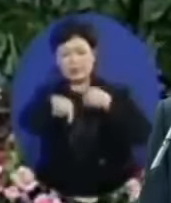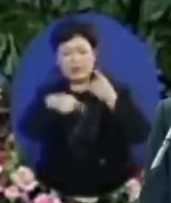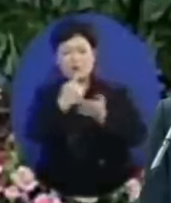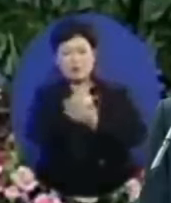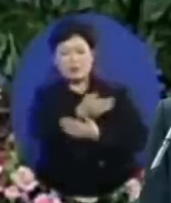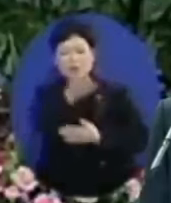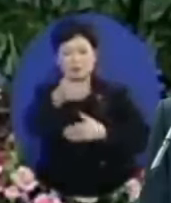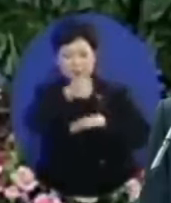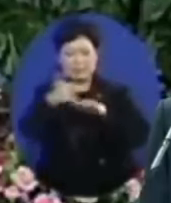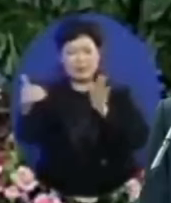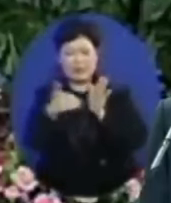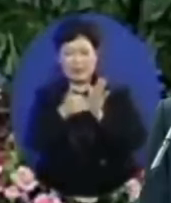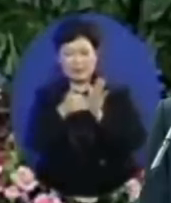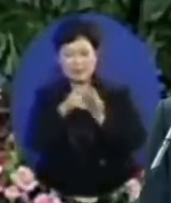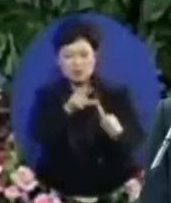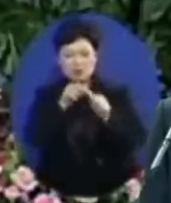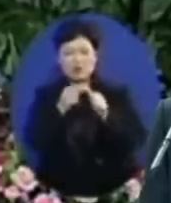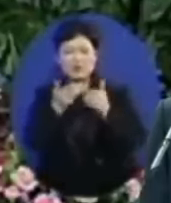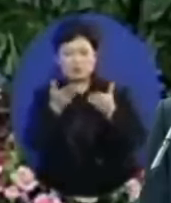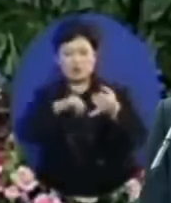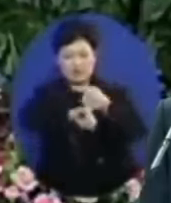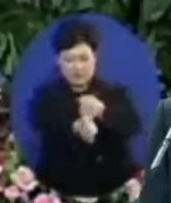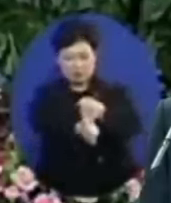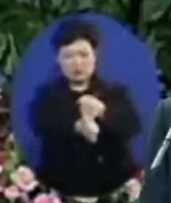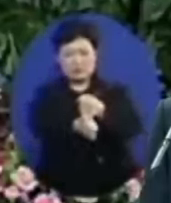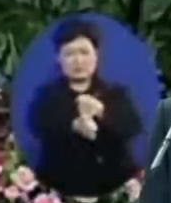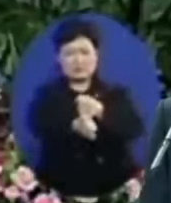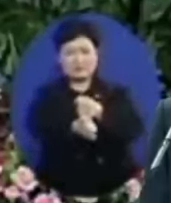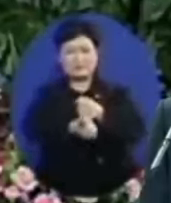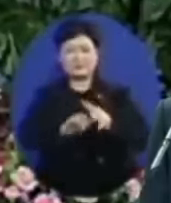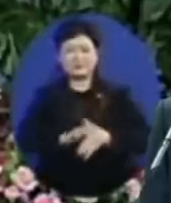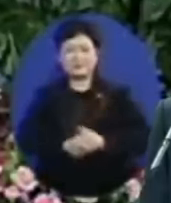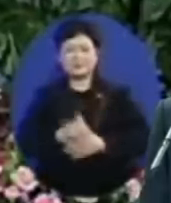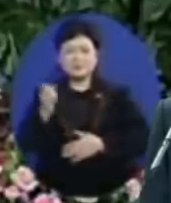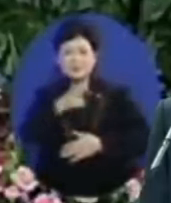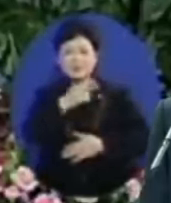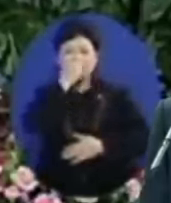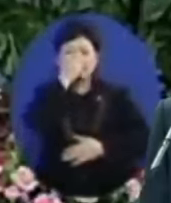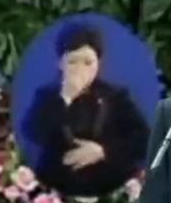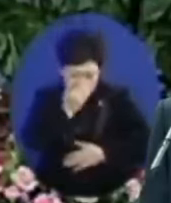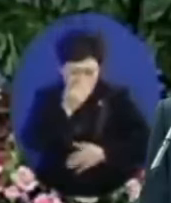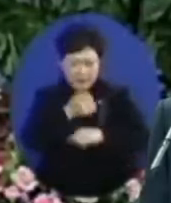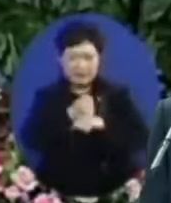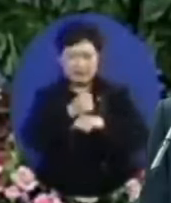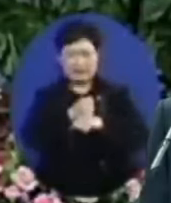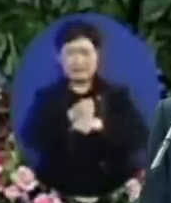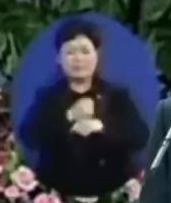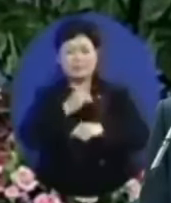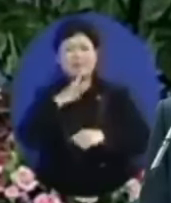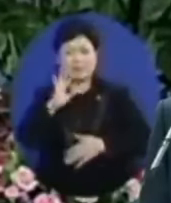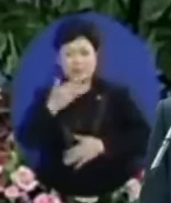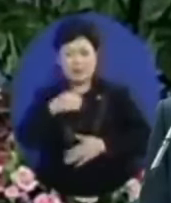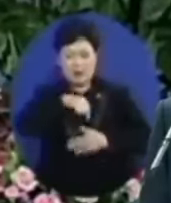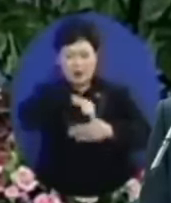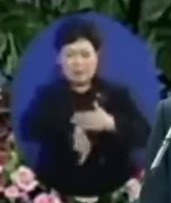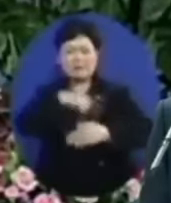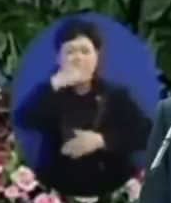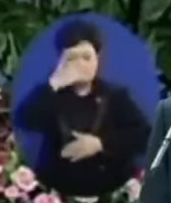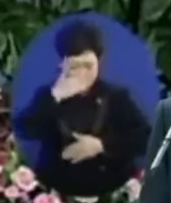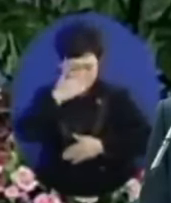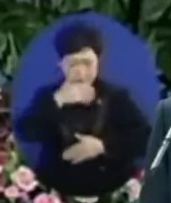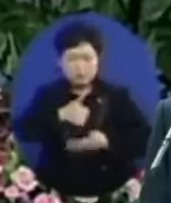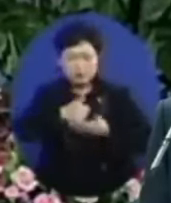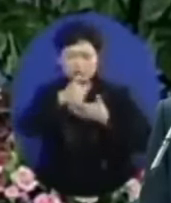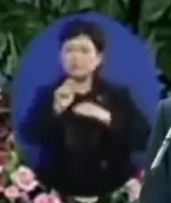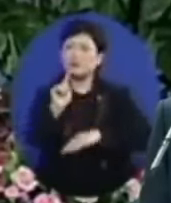우리를 끝까지 구원해 주시겠다고 약속하신 것입니다. 그리고 겸손해야 됩니다. 자기 마음을 낮추고